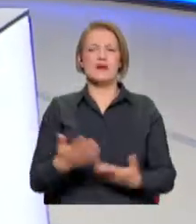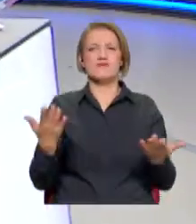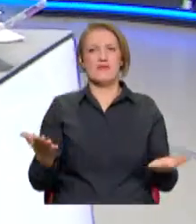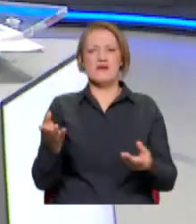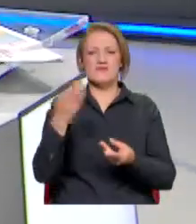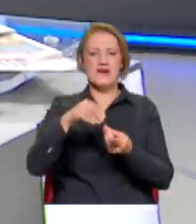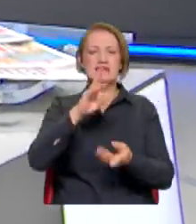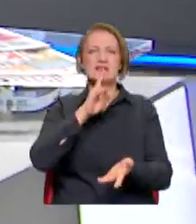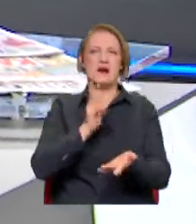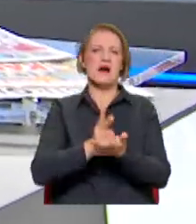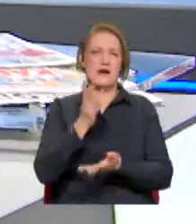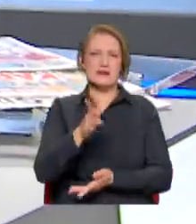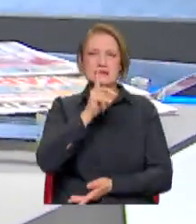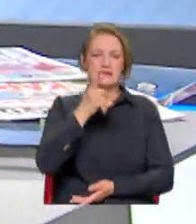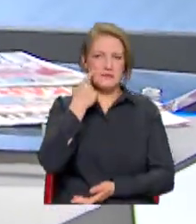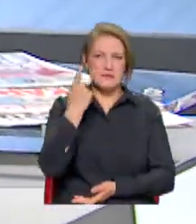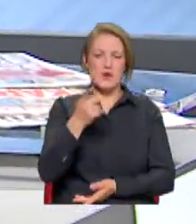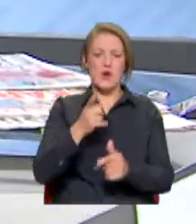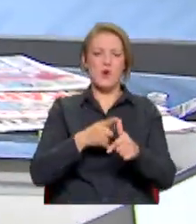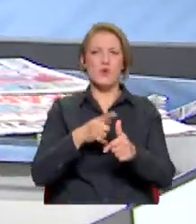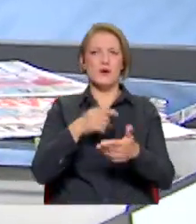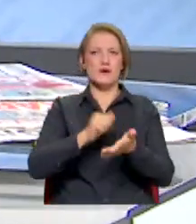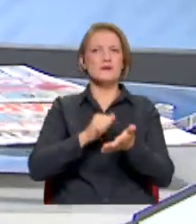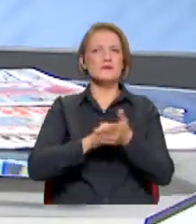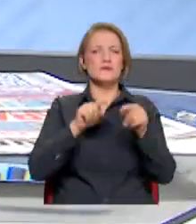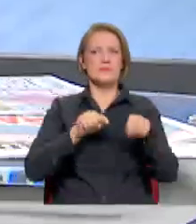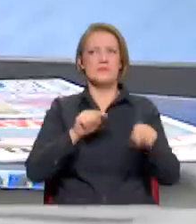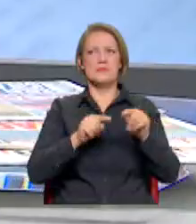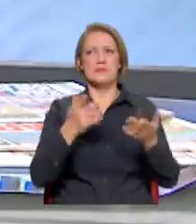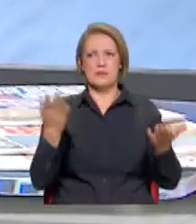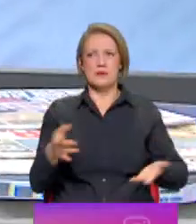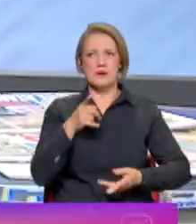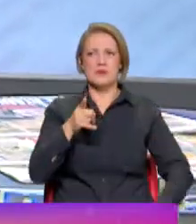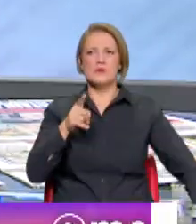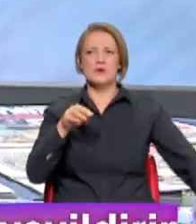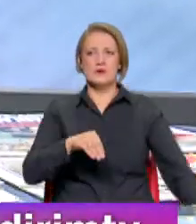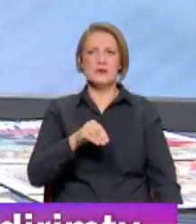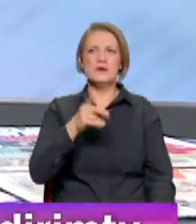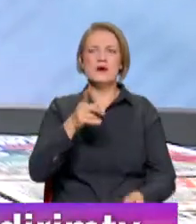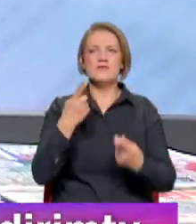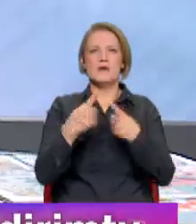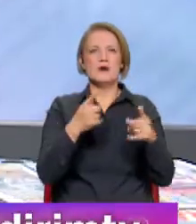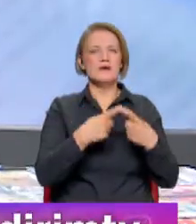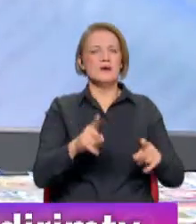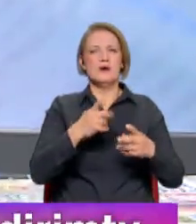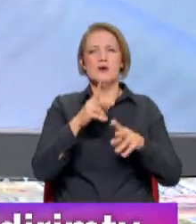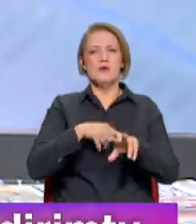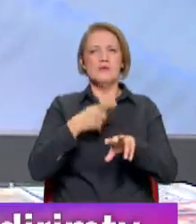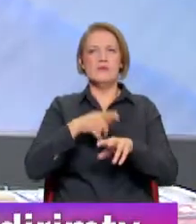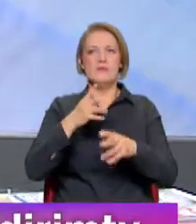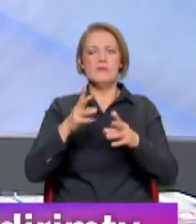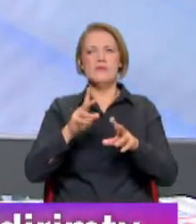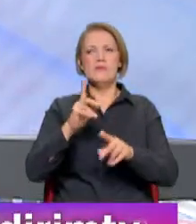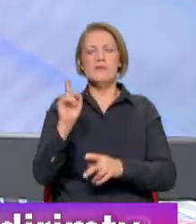ve faiz kararının yansımalarına bakacağız. Önce gazetelerden takip edelim. Tabii ki bunun yanı sıra farklı farklı yorumlar da var